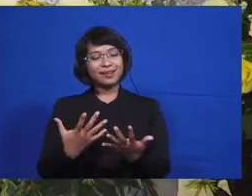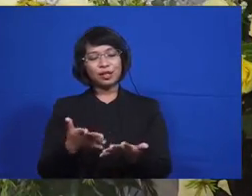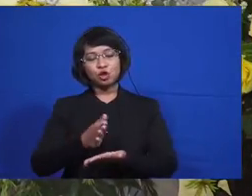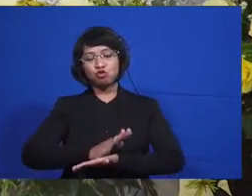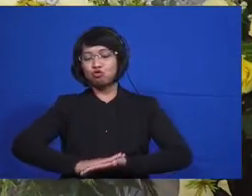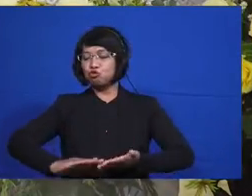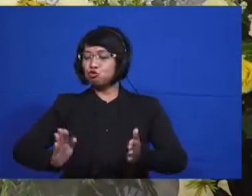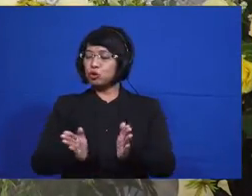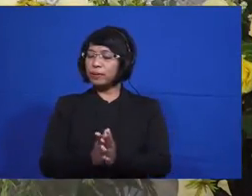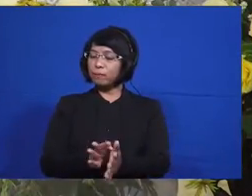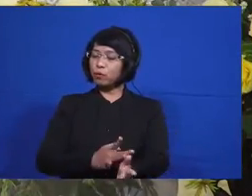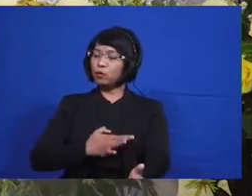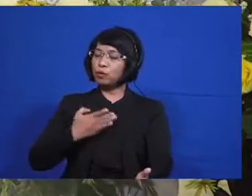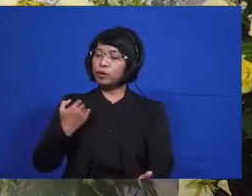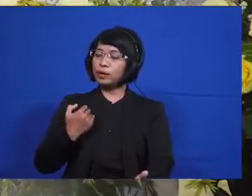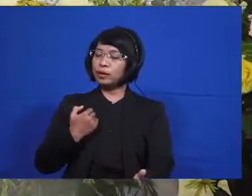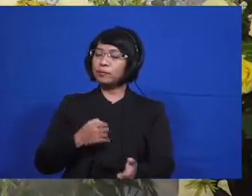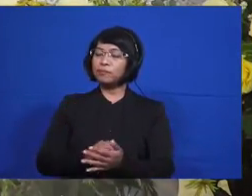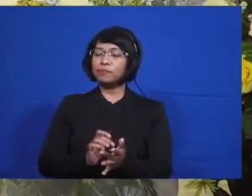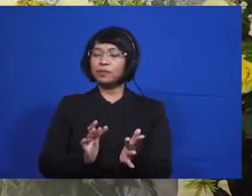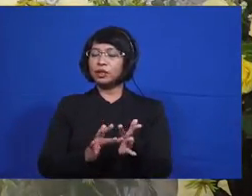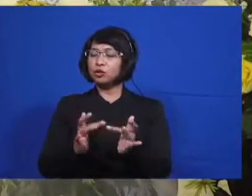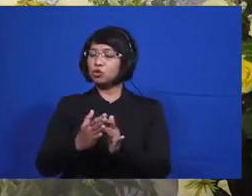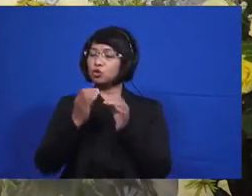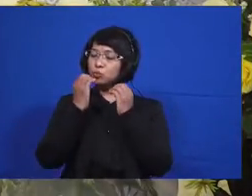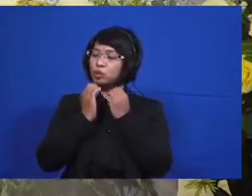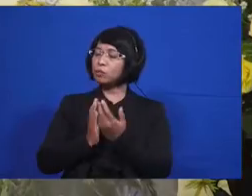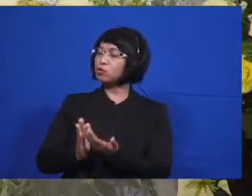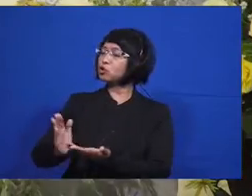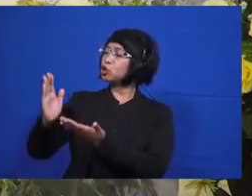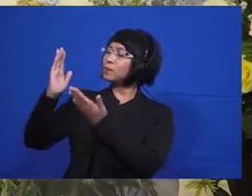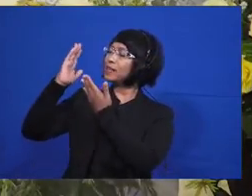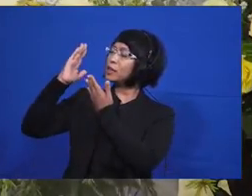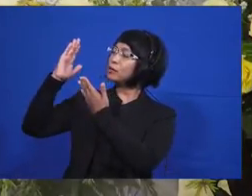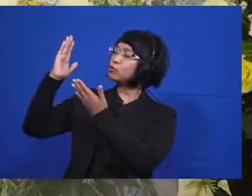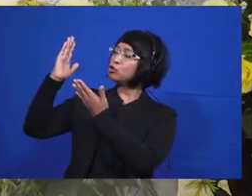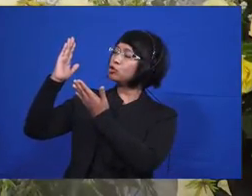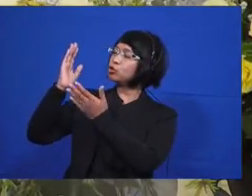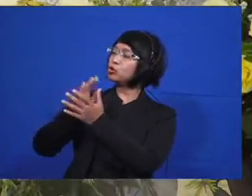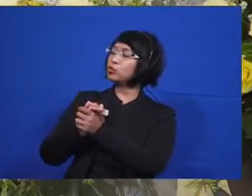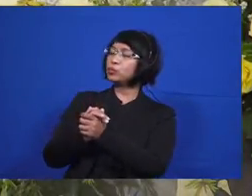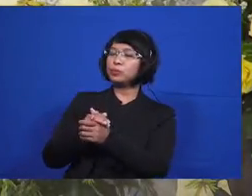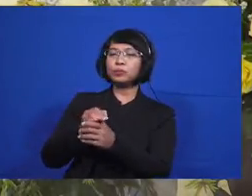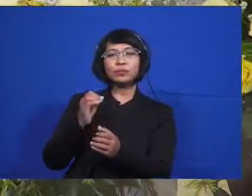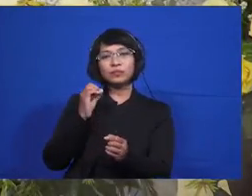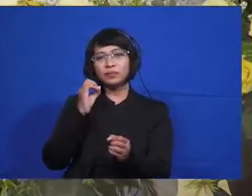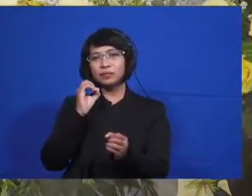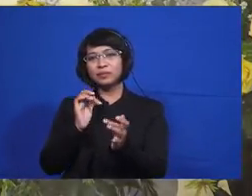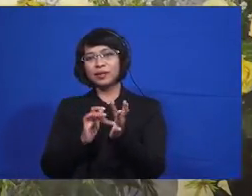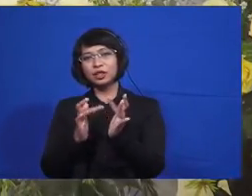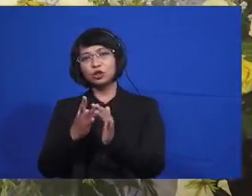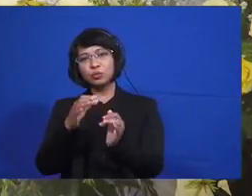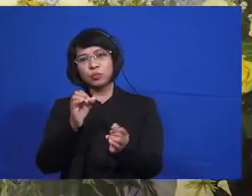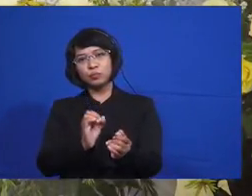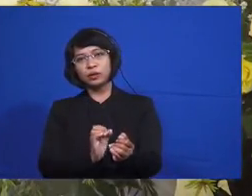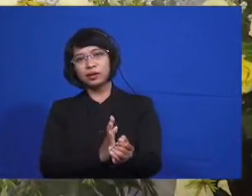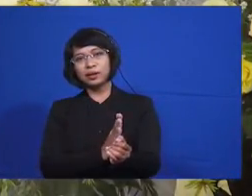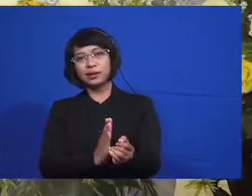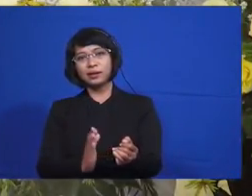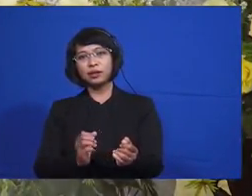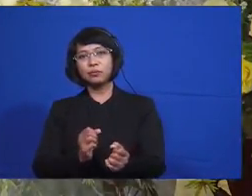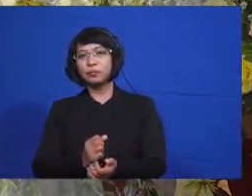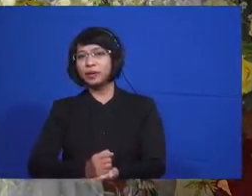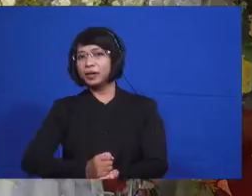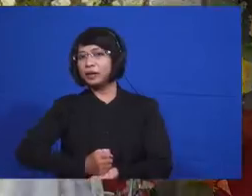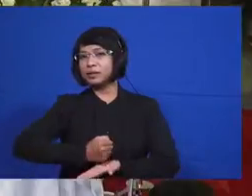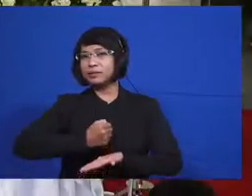mulia. Sekali lagi sambil mengucap syukur kepadamu, Ia memberkati, lalu memberikannya kepada